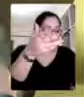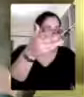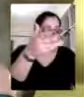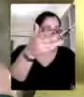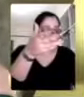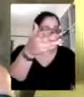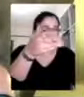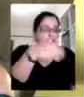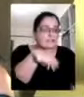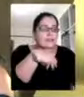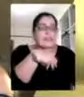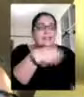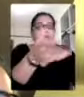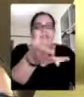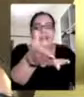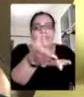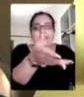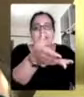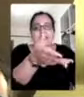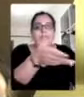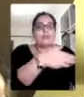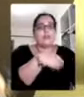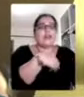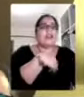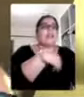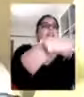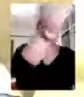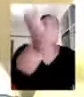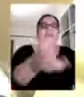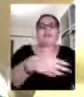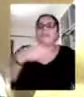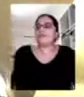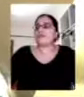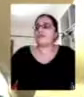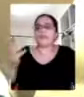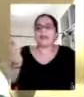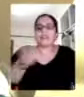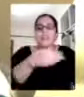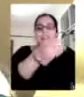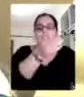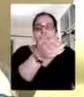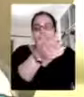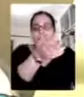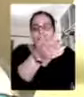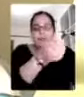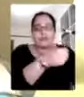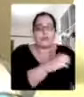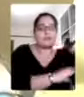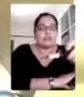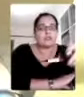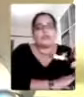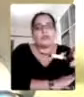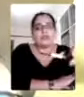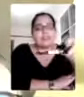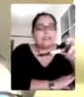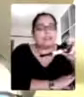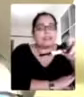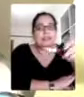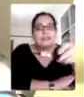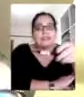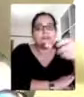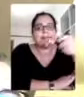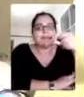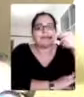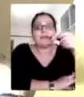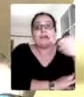ağzınızda tutup konuşmaya kalkarsanız bu sefer Spitfire denilen olay oluyor. Ekran, üst, baş, her tarafı yakıyorsunuz. Çok makine. mont yaktım